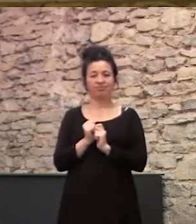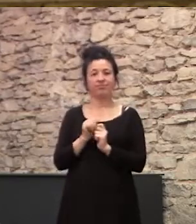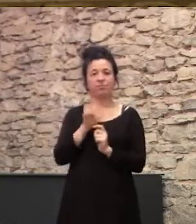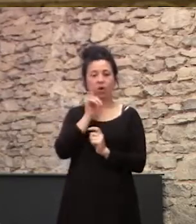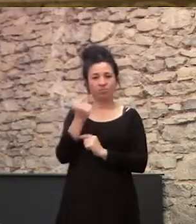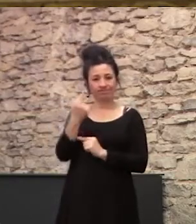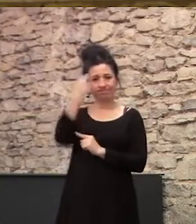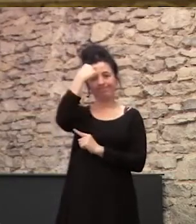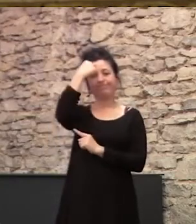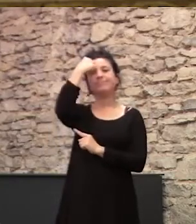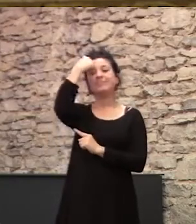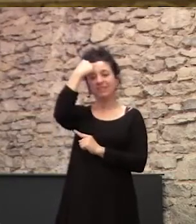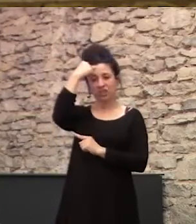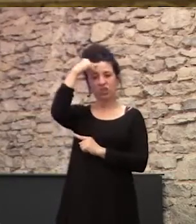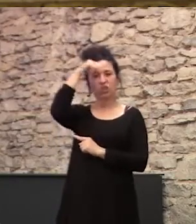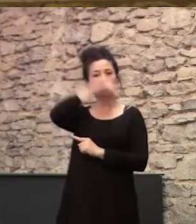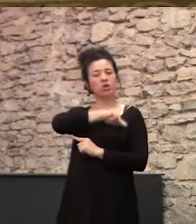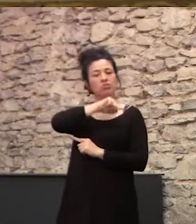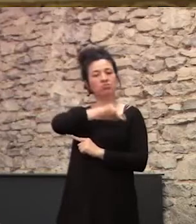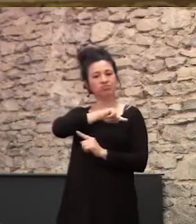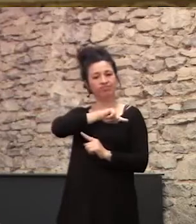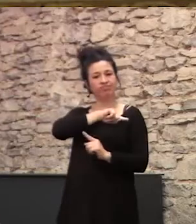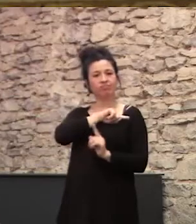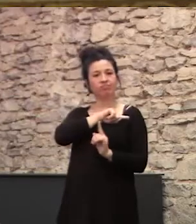txiko hori. Baina, bueno, jartzen baldin badu ere bai,